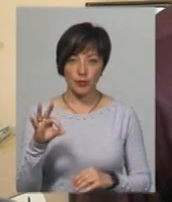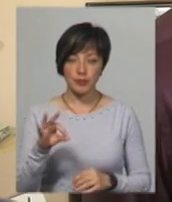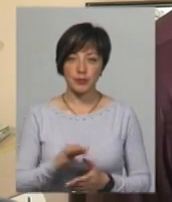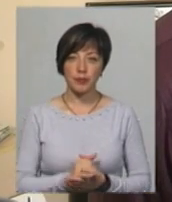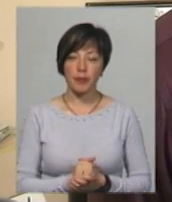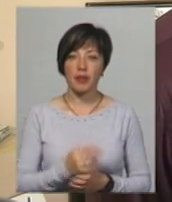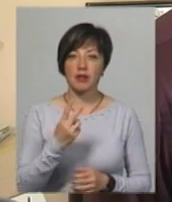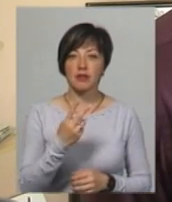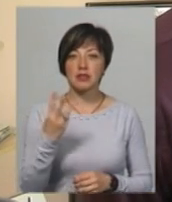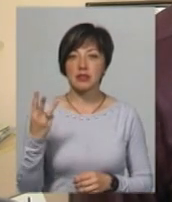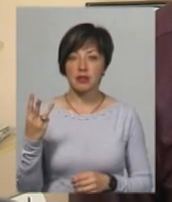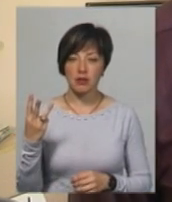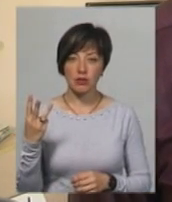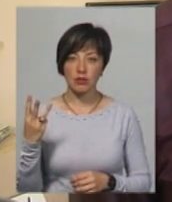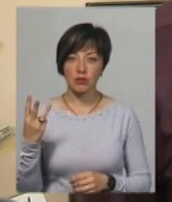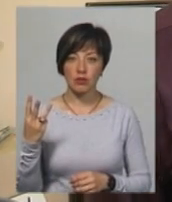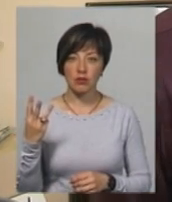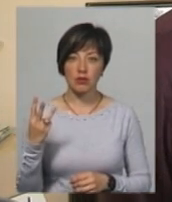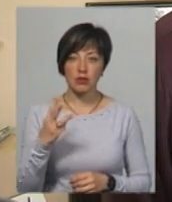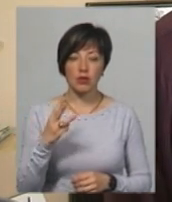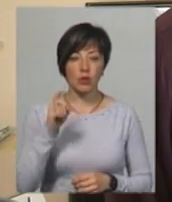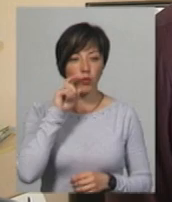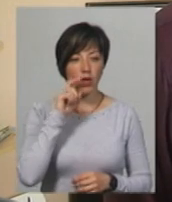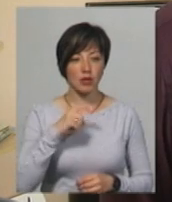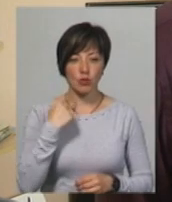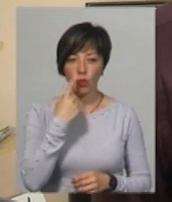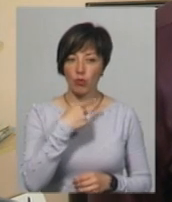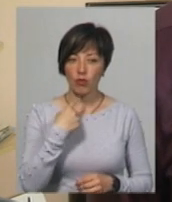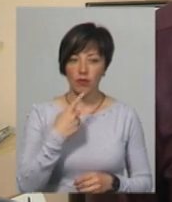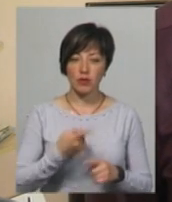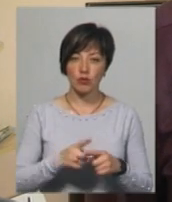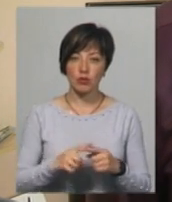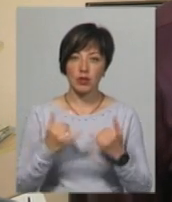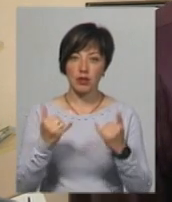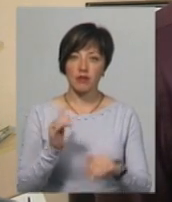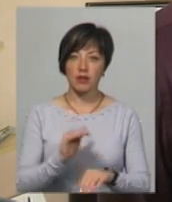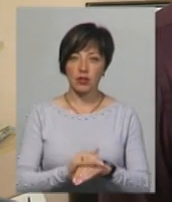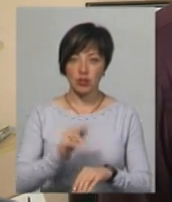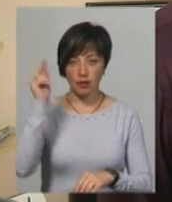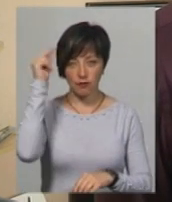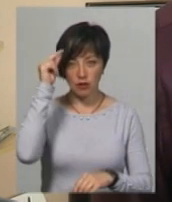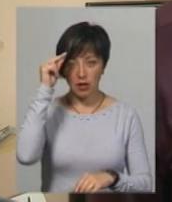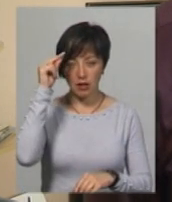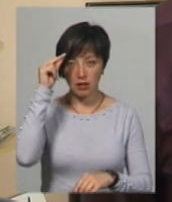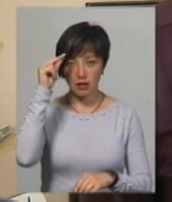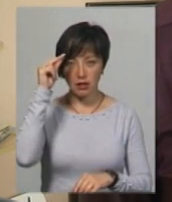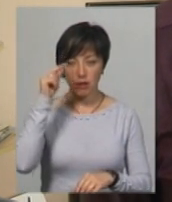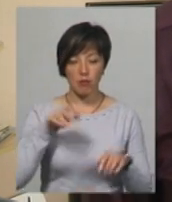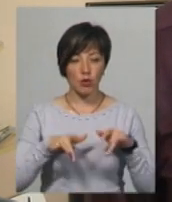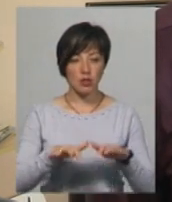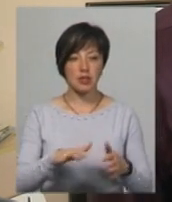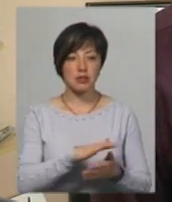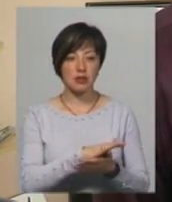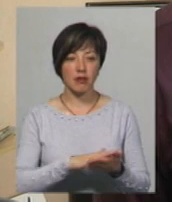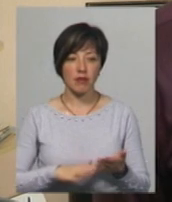оцінювання 23-го із української мови. Тому для них фактично навчальний процес